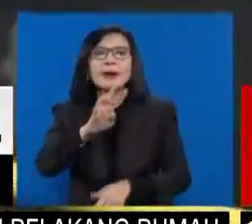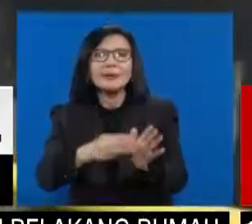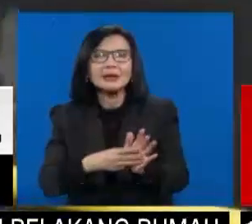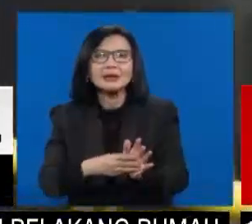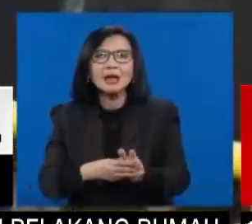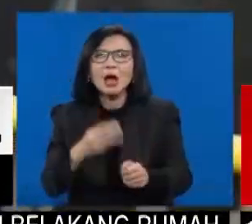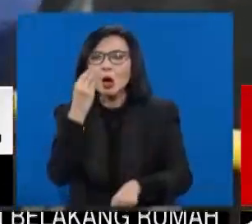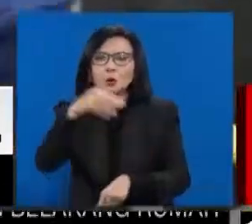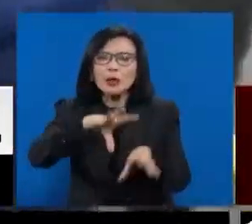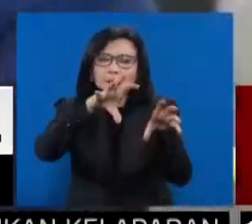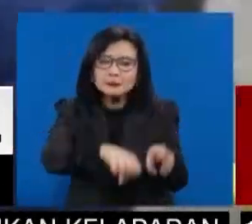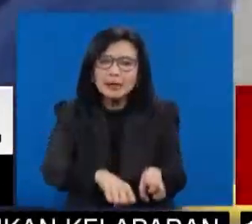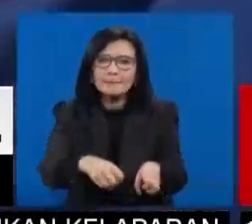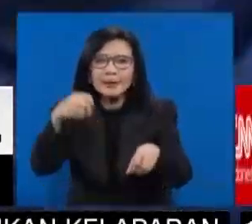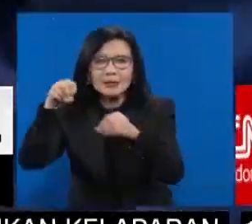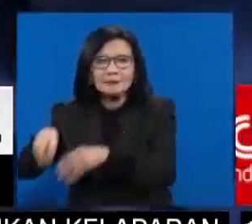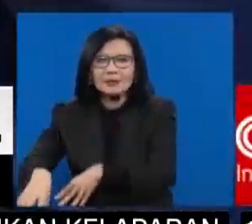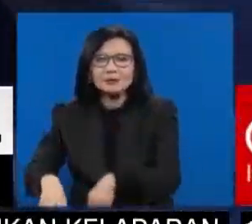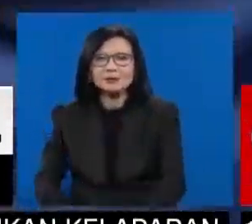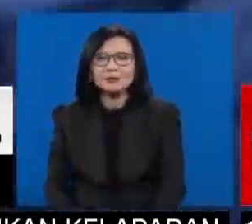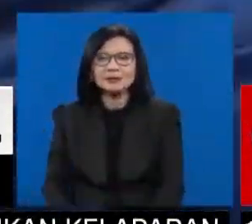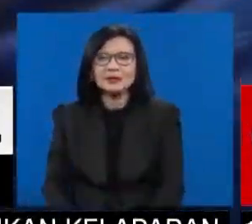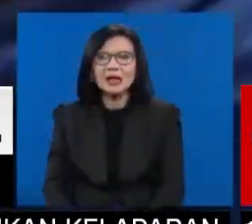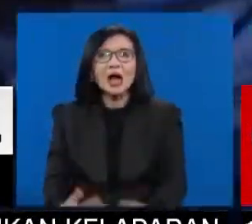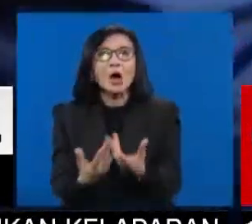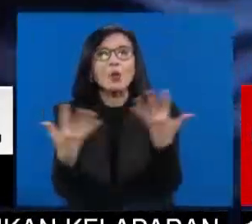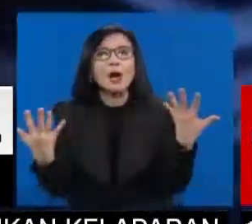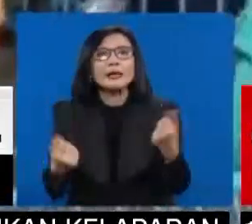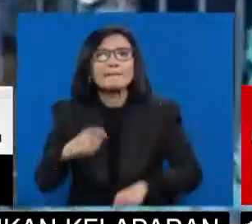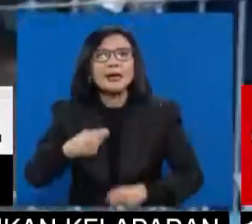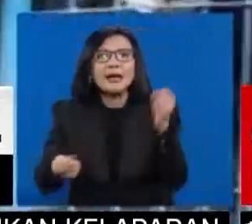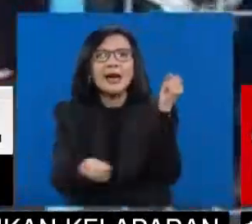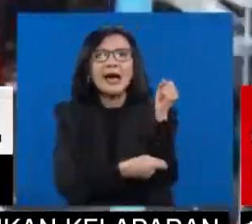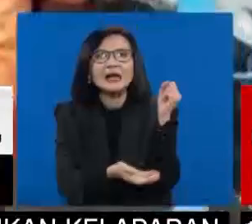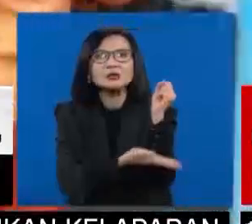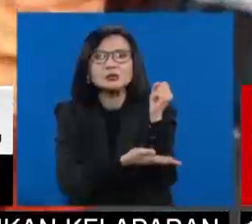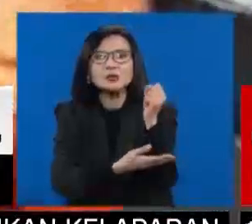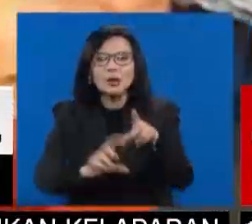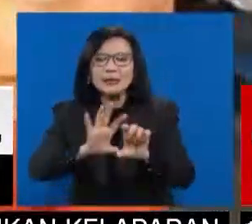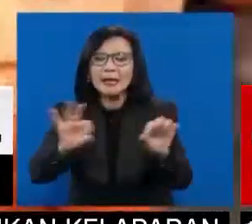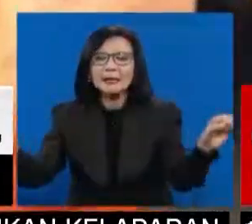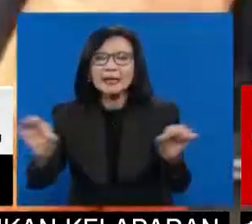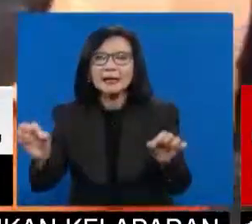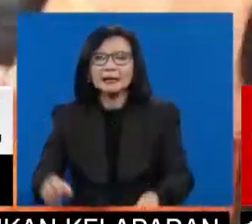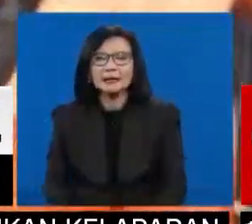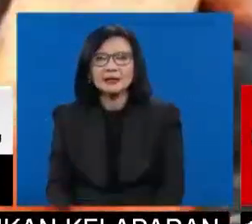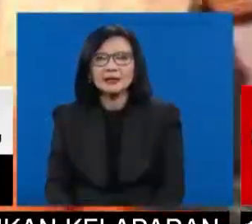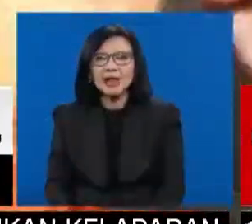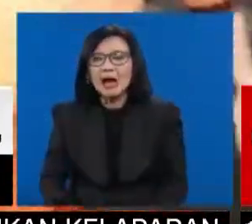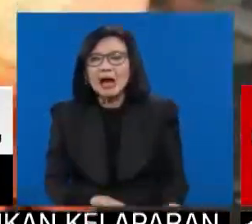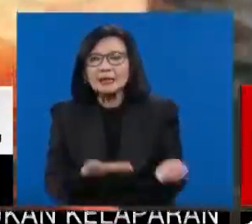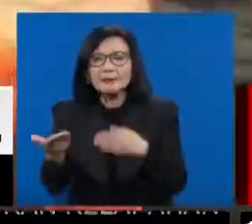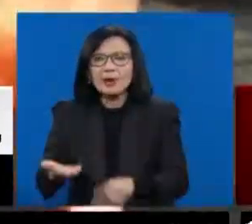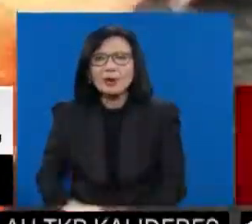Ular akhirnya berhasil dievakuasi ke daratan setelah warga menggunakan kayu dan tali. Usai dievakuasi, ular dibawa ke pos